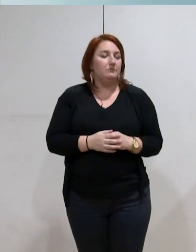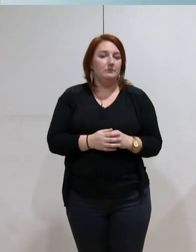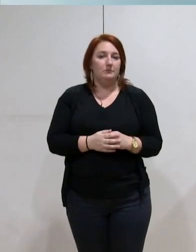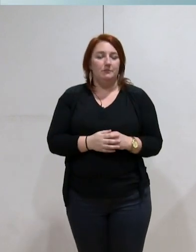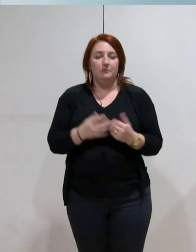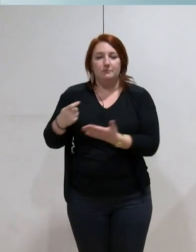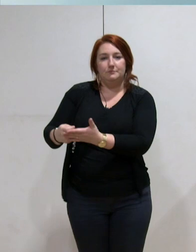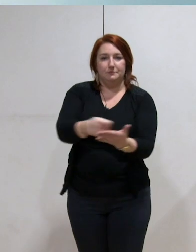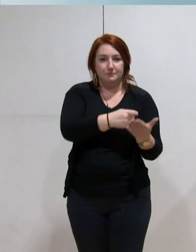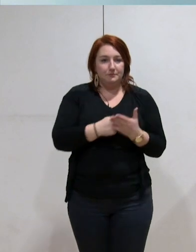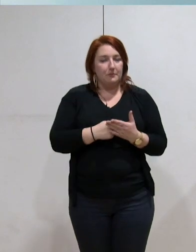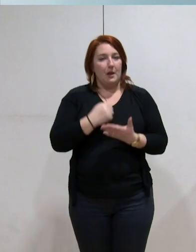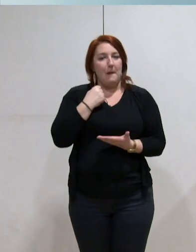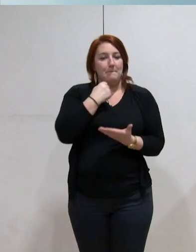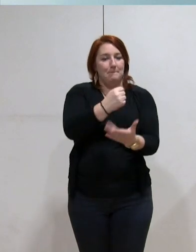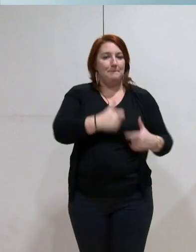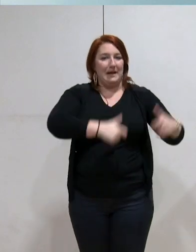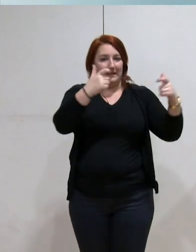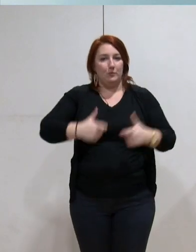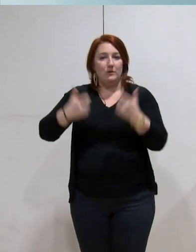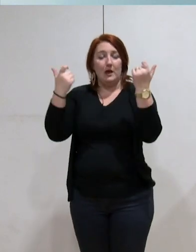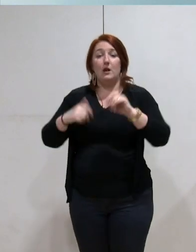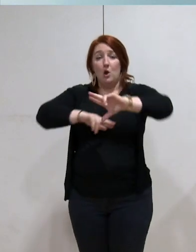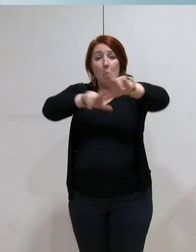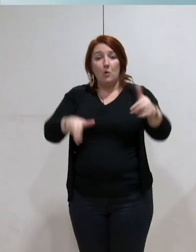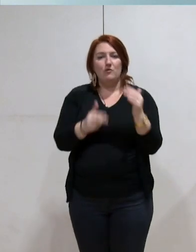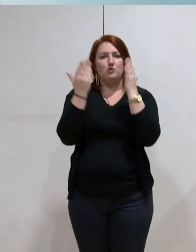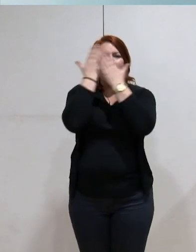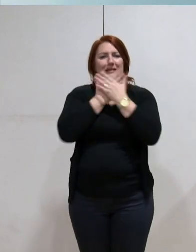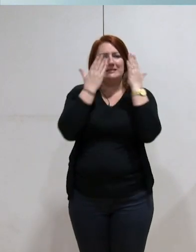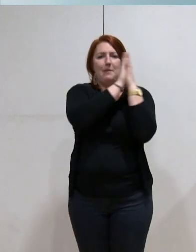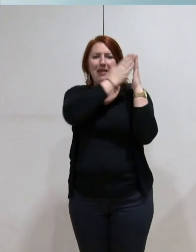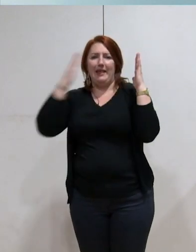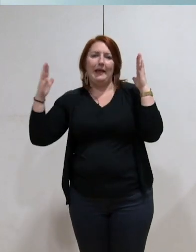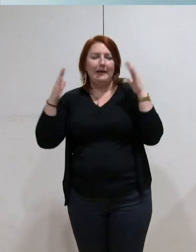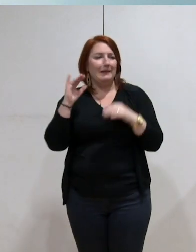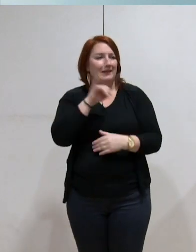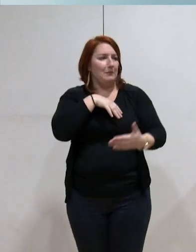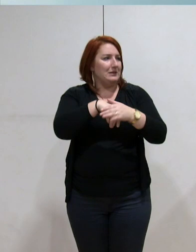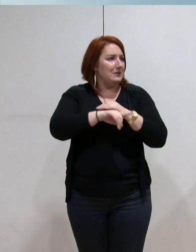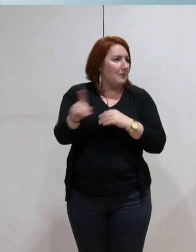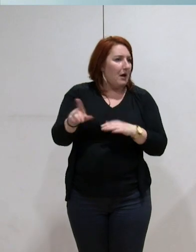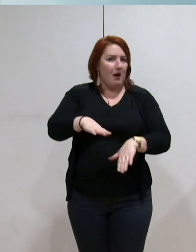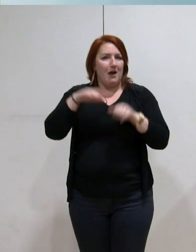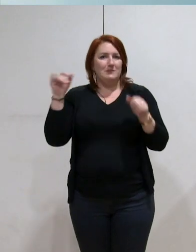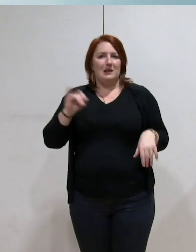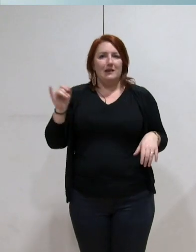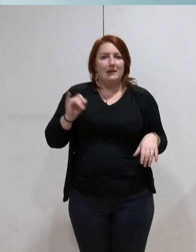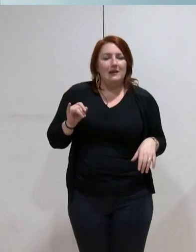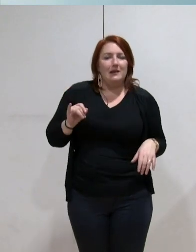s'agit d'acquisition patrimoniale et notamment de convention avec la Cinématek qui prend pas part au vote qui